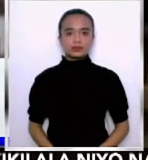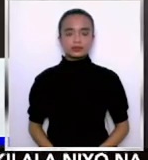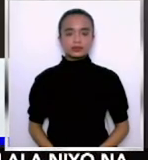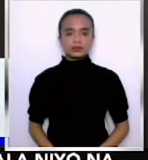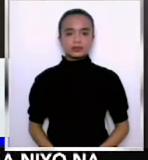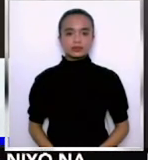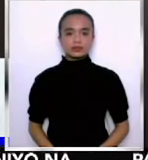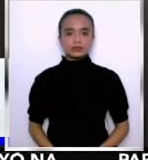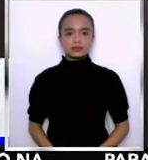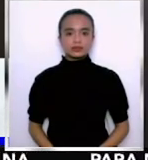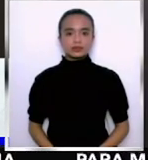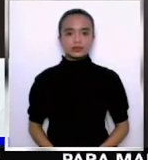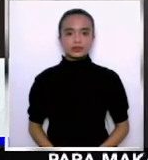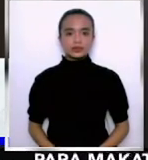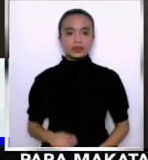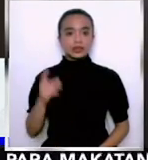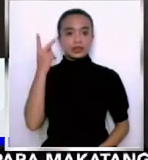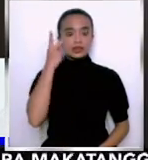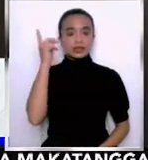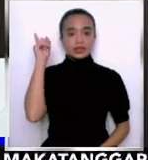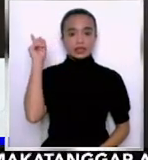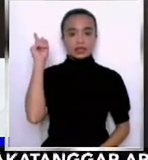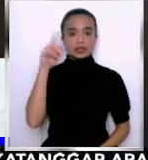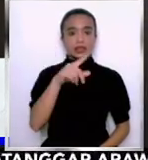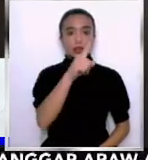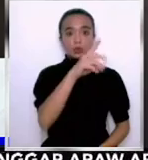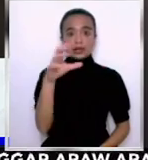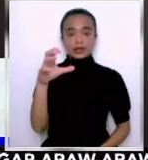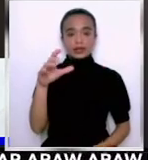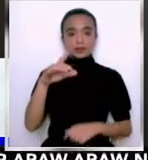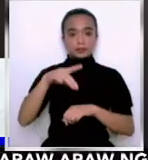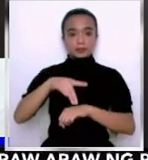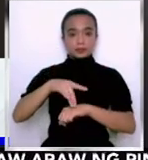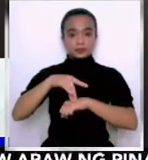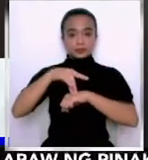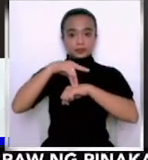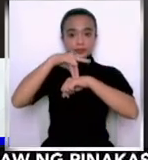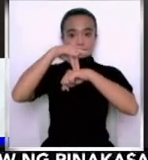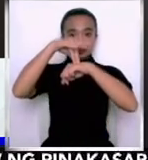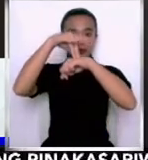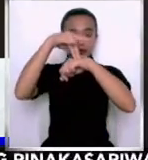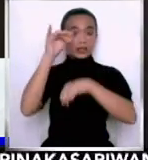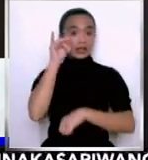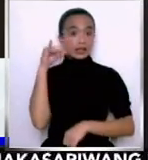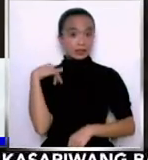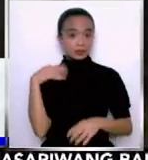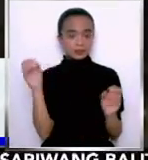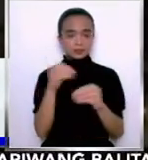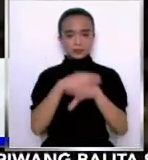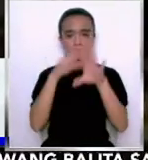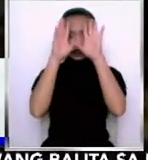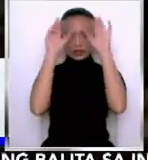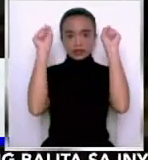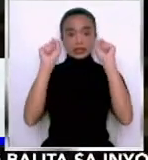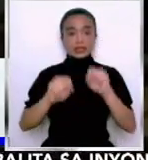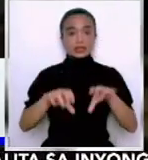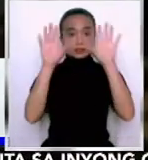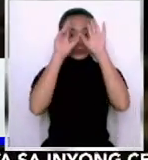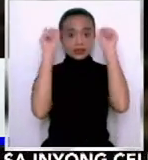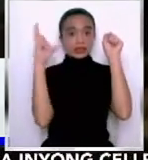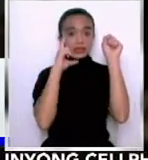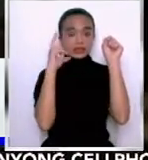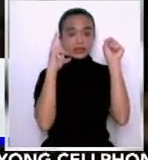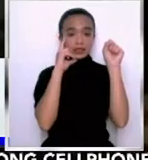Nagliwanag ang kalangitan sa 100 drone na pinalipad sa palasyo kagabi. Ang Pangulo masayang nanood sa kanyang tirahan sa bahay